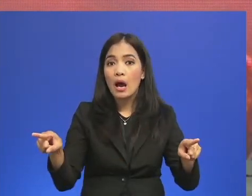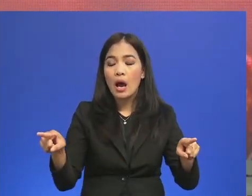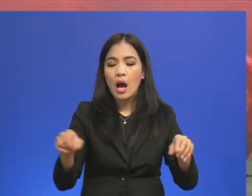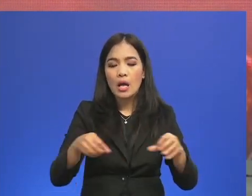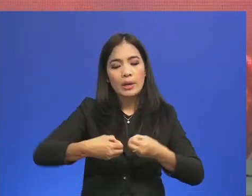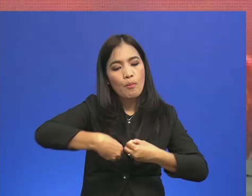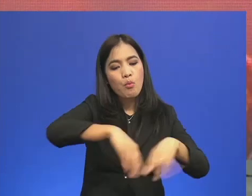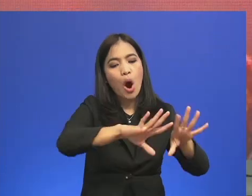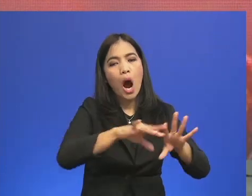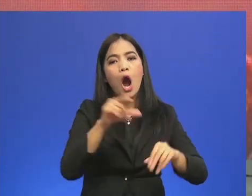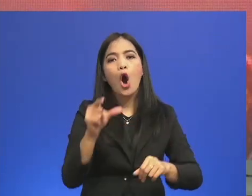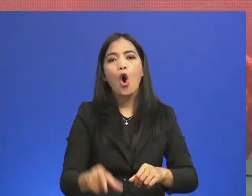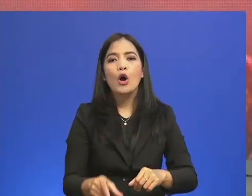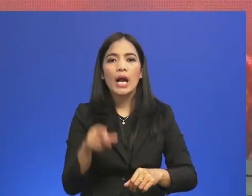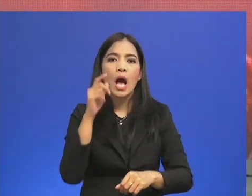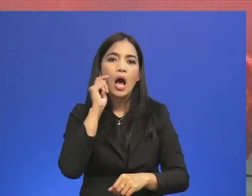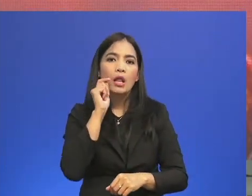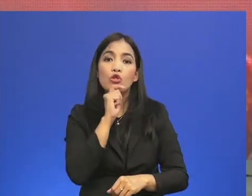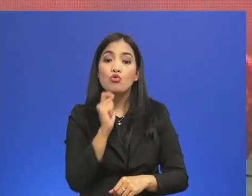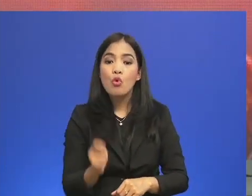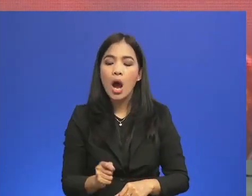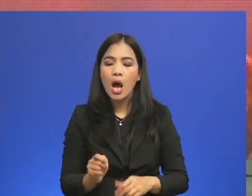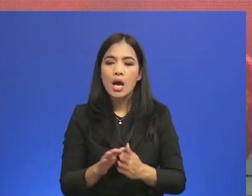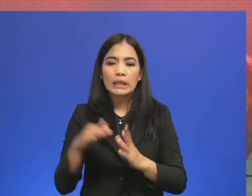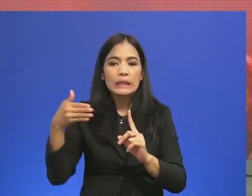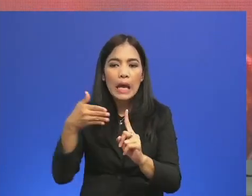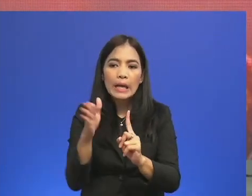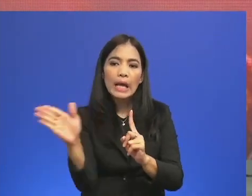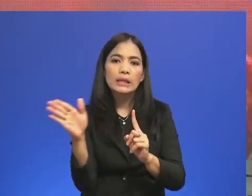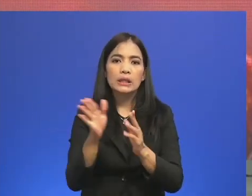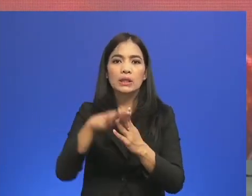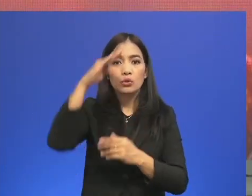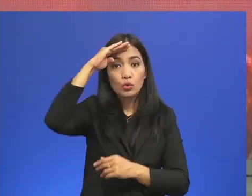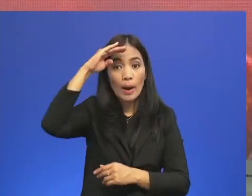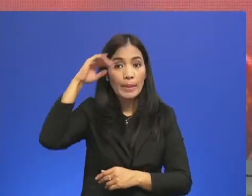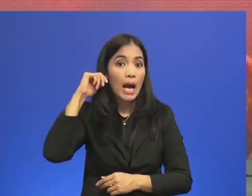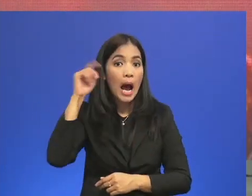dibuang orang tua, dikhianati pasangan hidup.